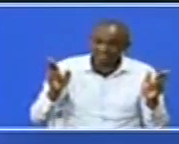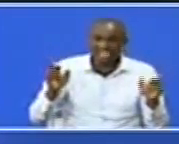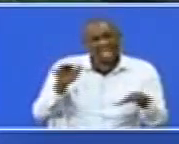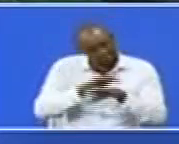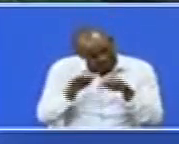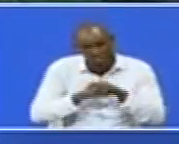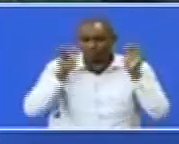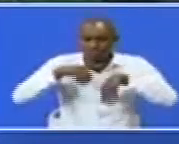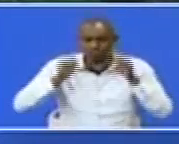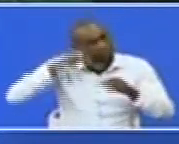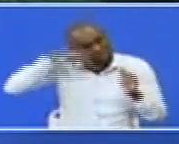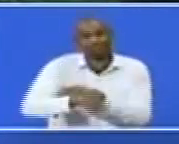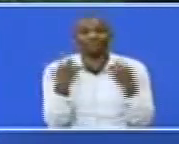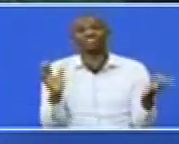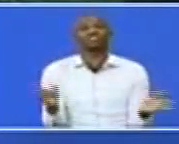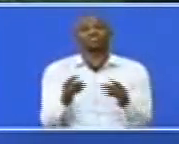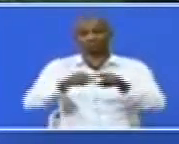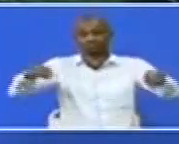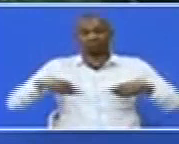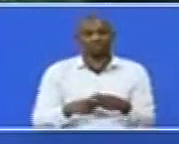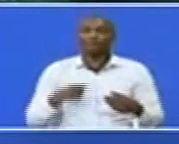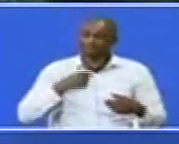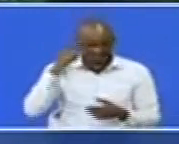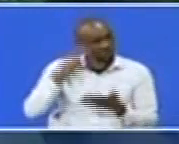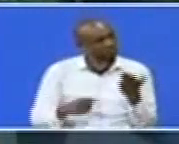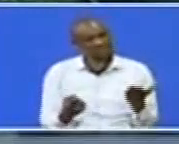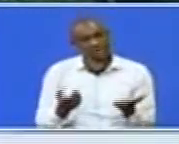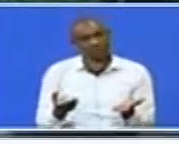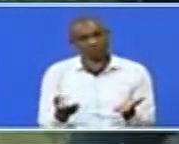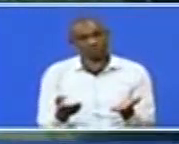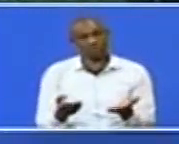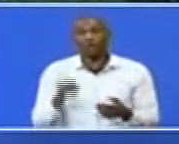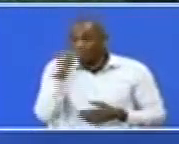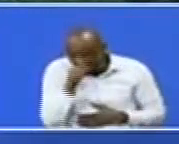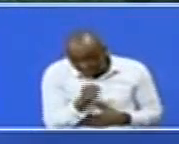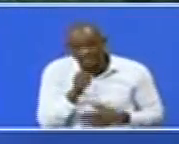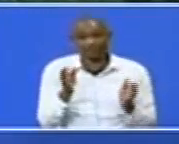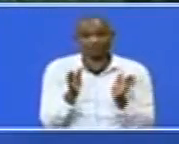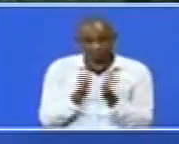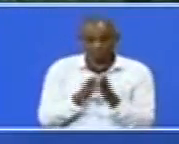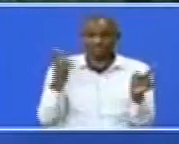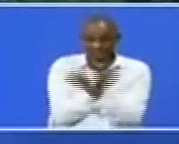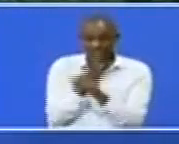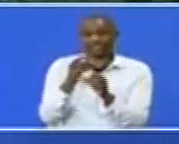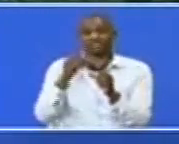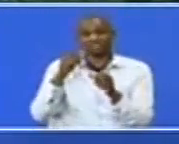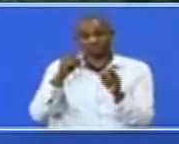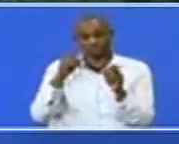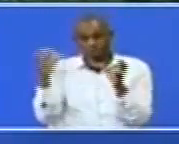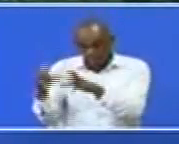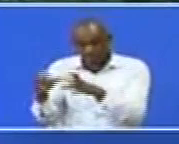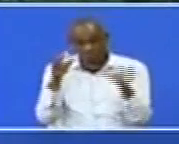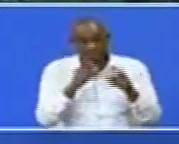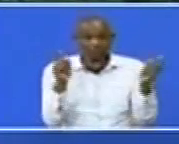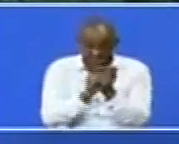kapuri. Kila ambacho kinaendelea wakati huu ni kwamba wazee kutoka jamii zote mbili